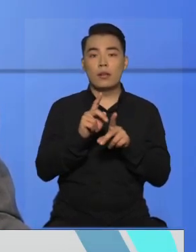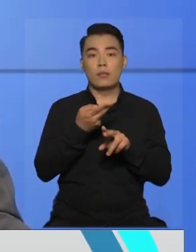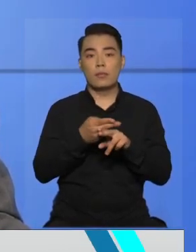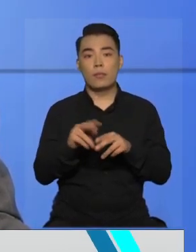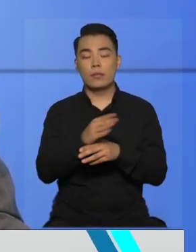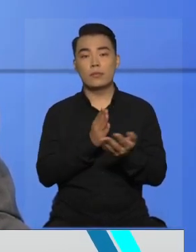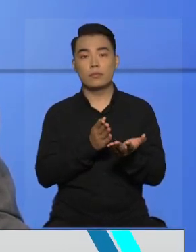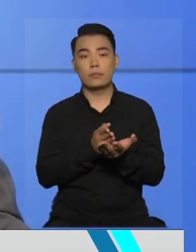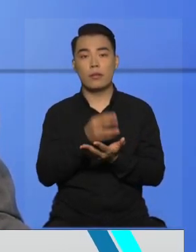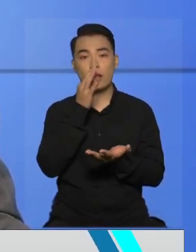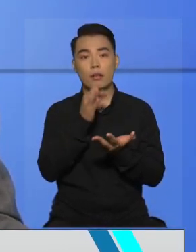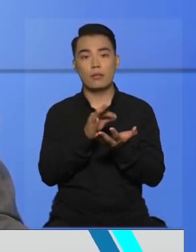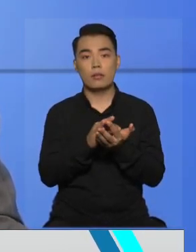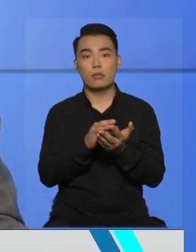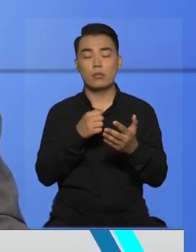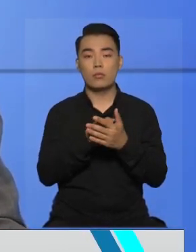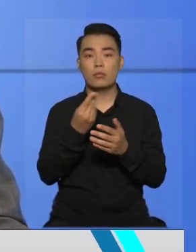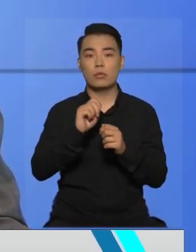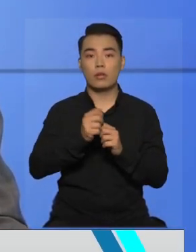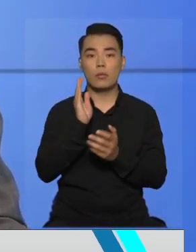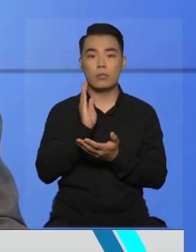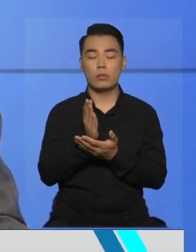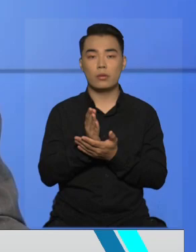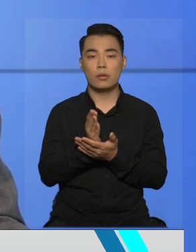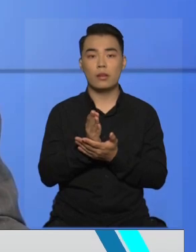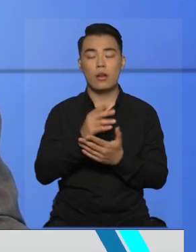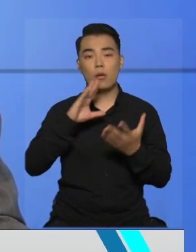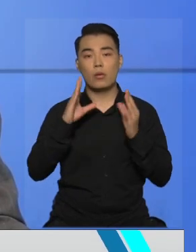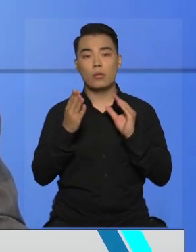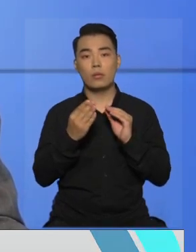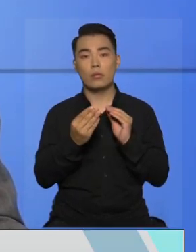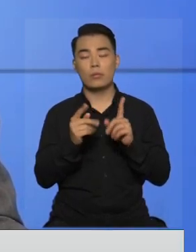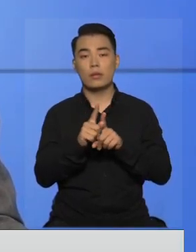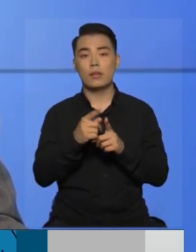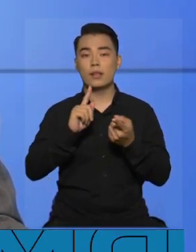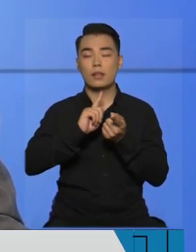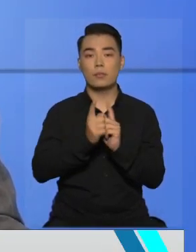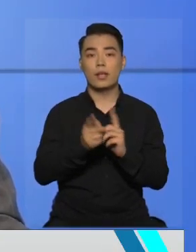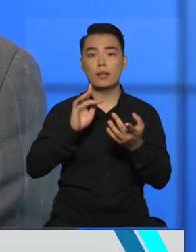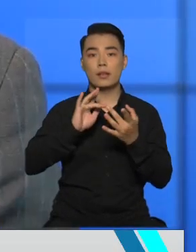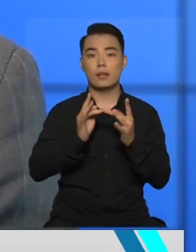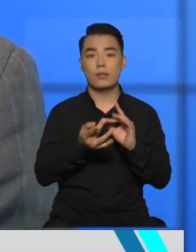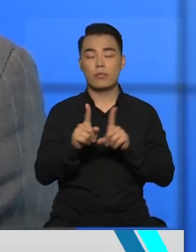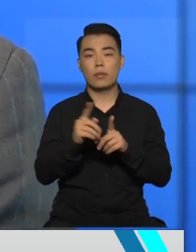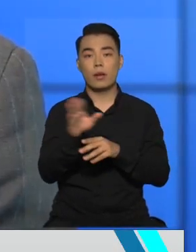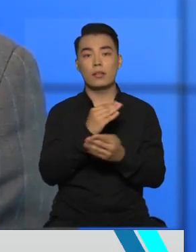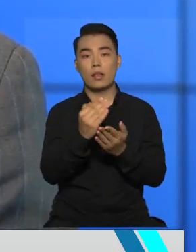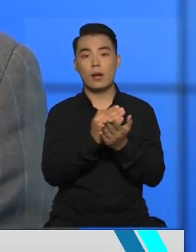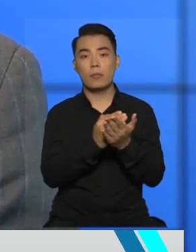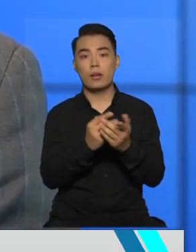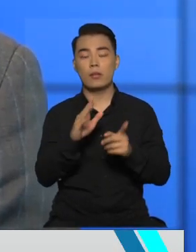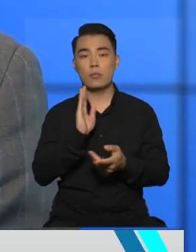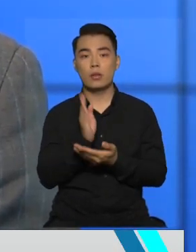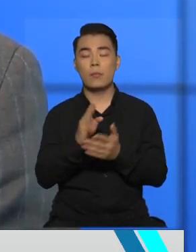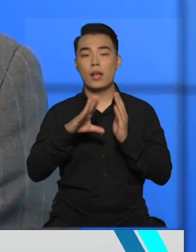влечет за собой недопоступление в бюджет. За разницу кадастровой стоимости при изменении целевого назначения, по предварительным данным,